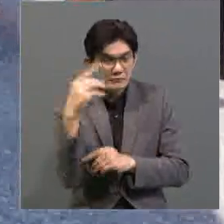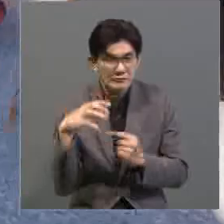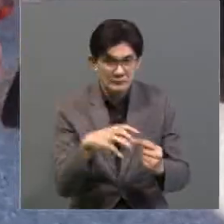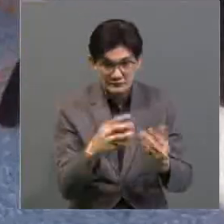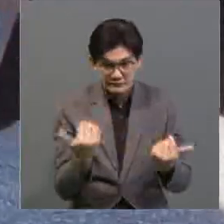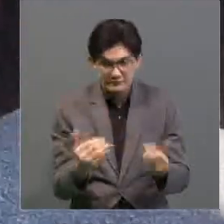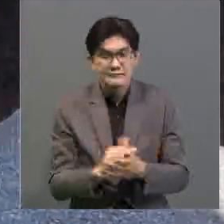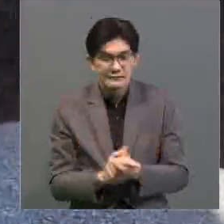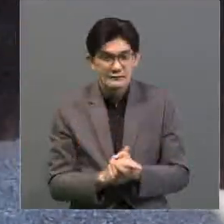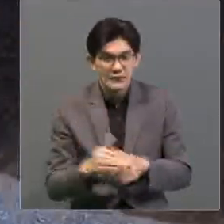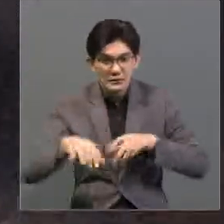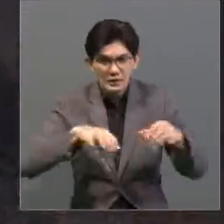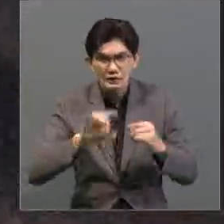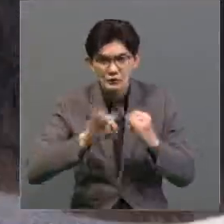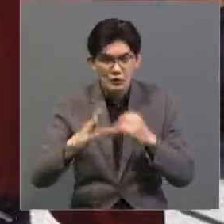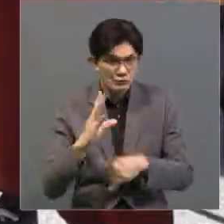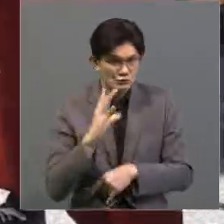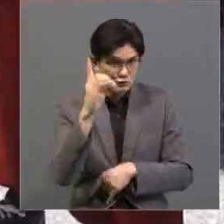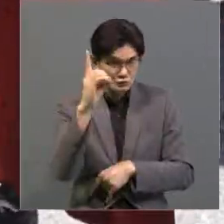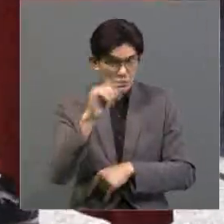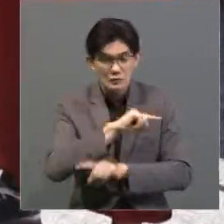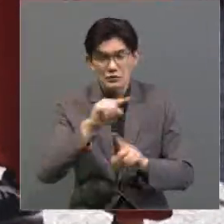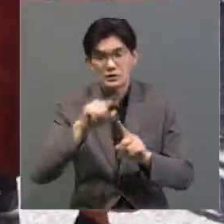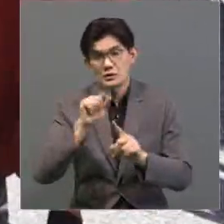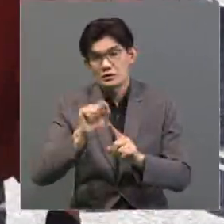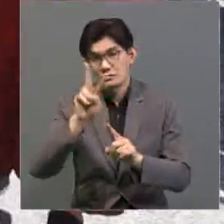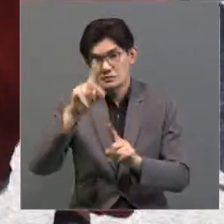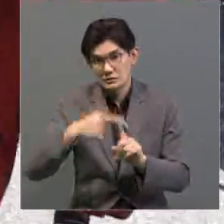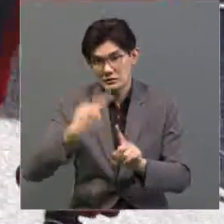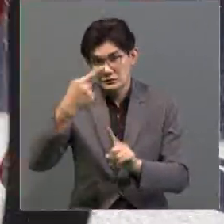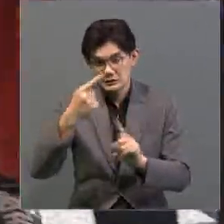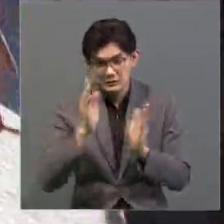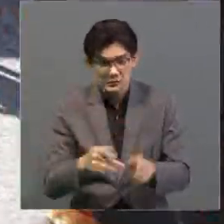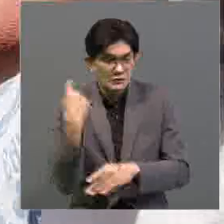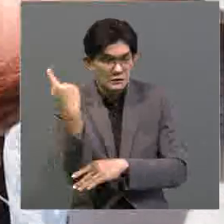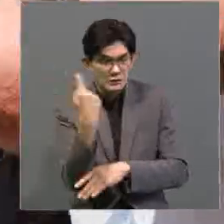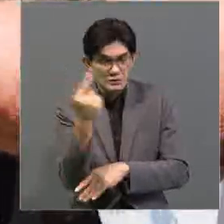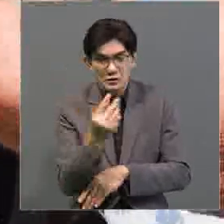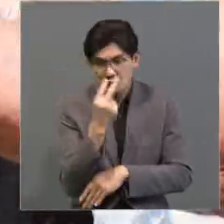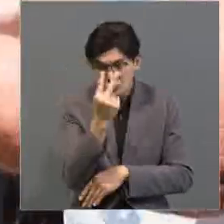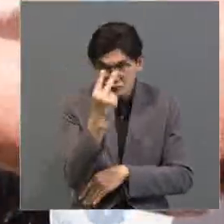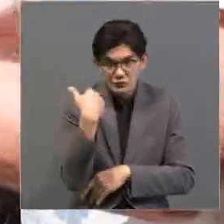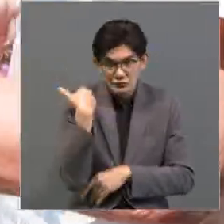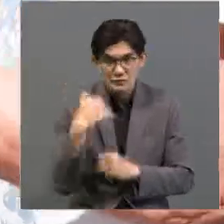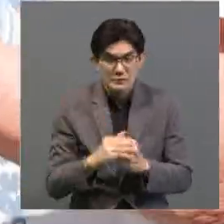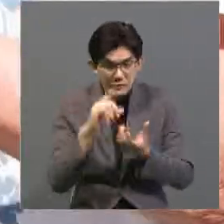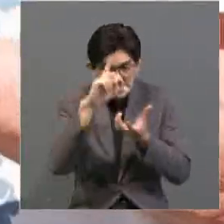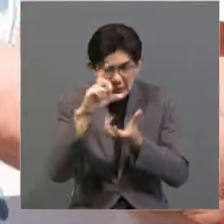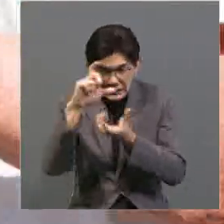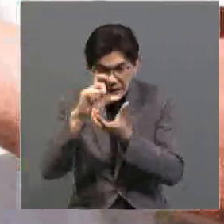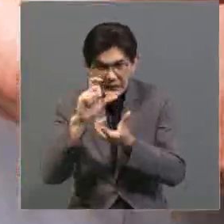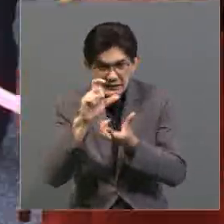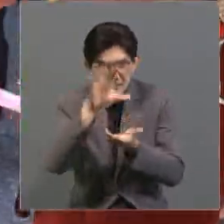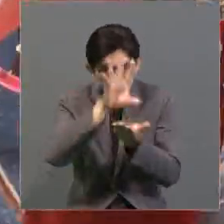ชพัทยาจัดไปถึงวันพรุ่งนี้นะคะที่22มกราคมเพื่อให้นักท่องเที่ยวได้ชมแล้วก็ถ่ายรูปเป็นที่ระลึ